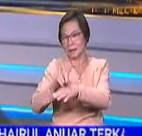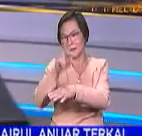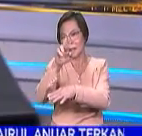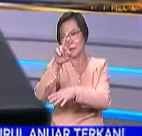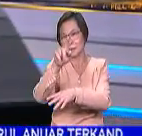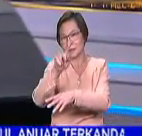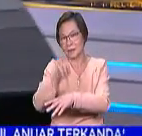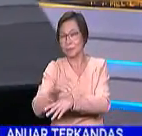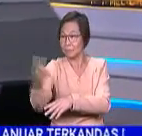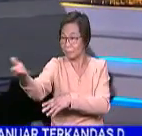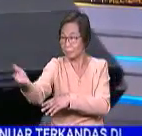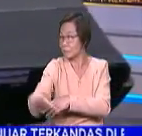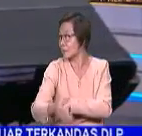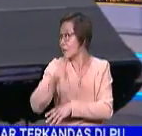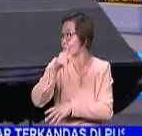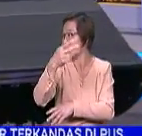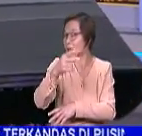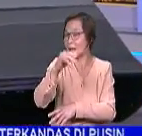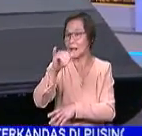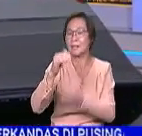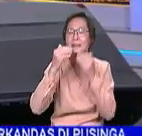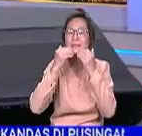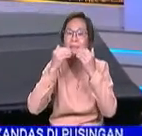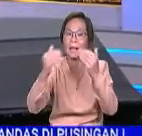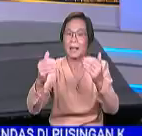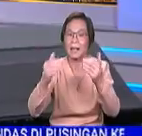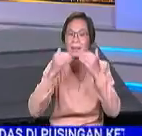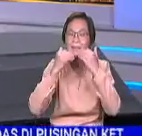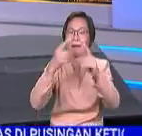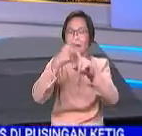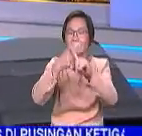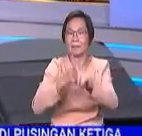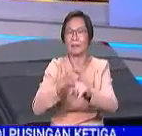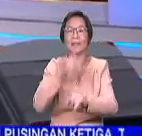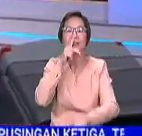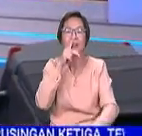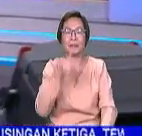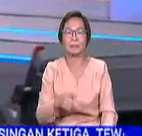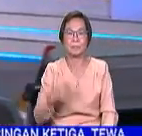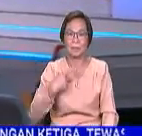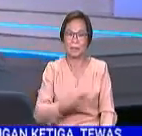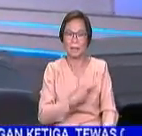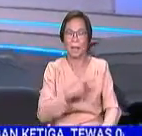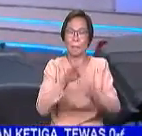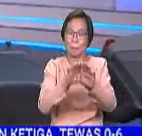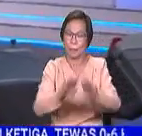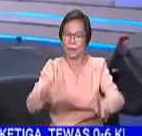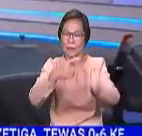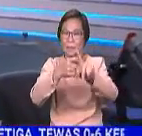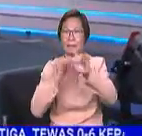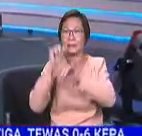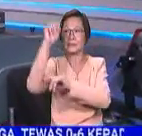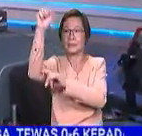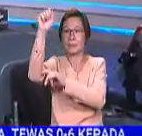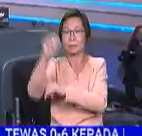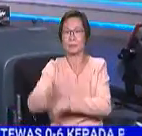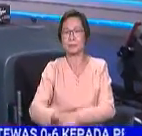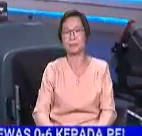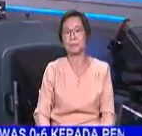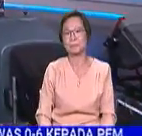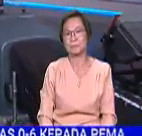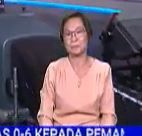di angkasa Puri istilah tangkai sebagai sih essay dari Kedah kita ikuti perkembangan dari Sabah